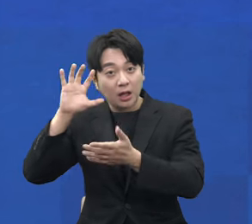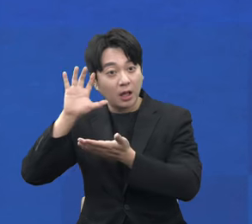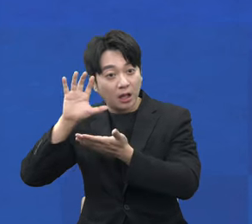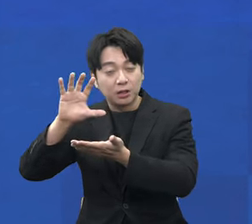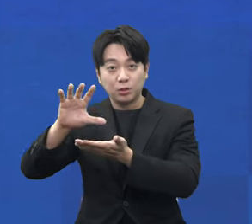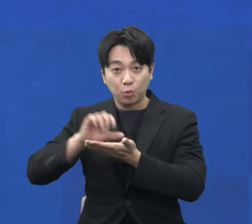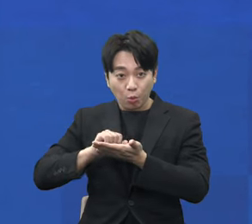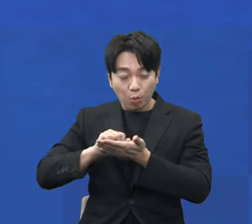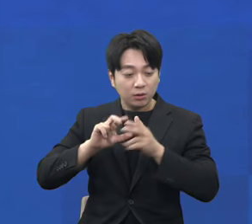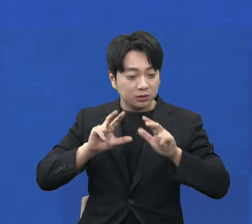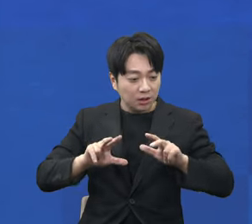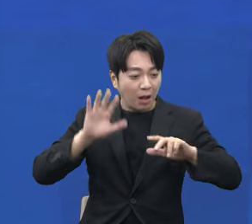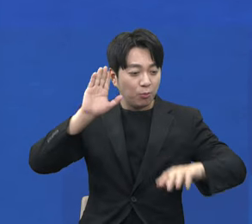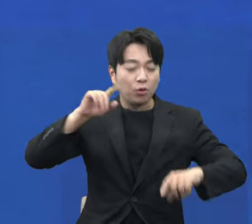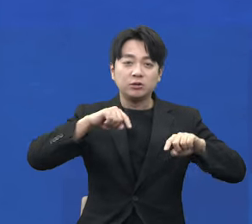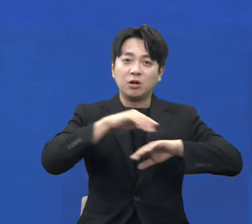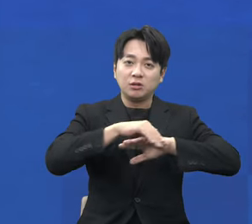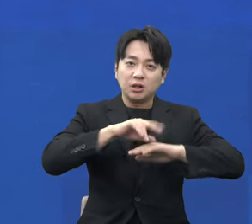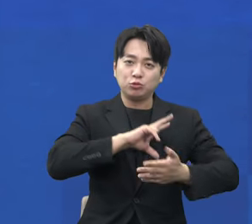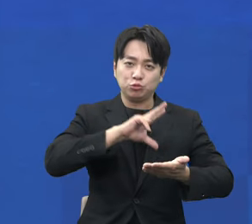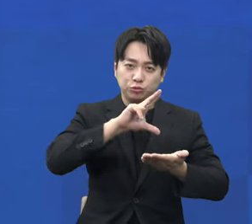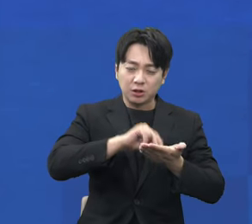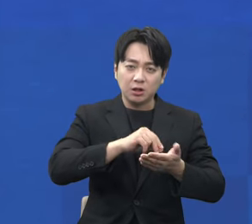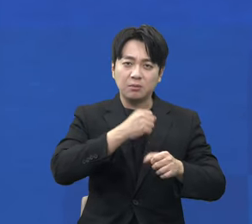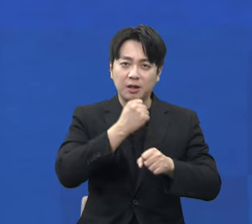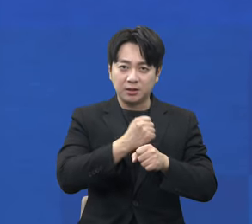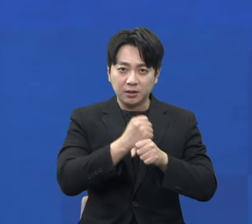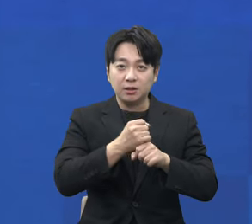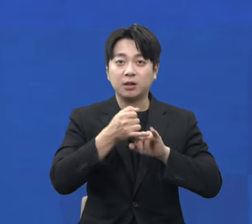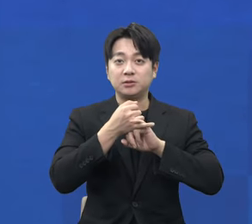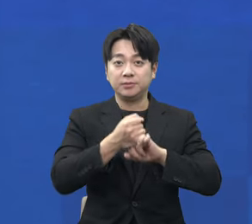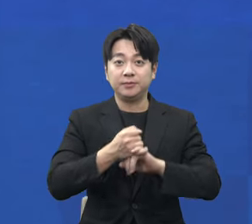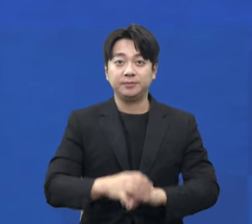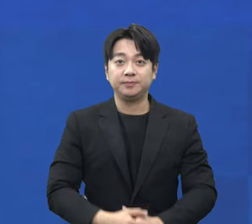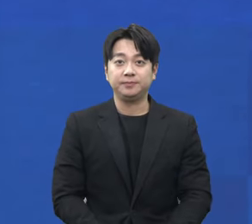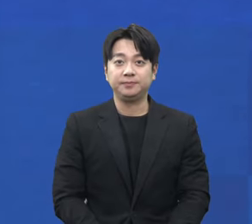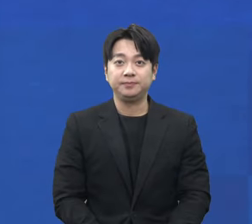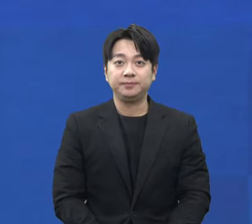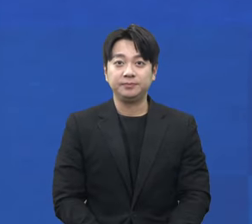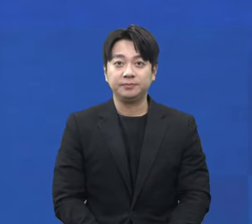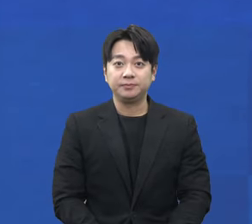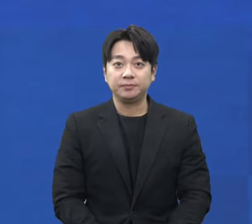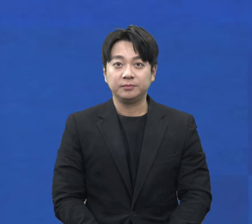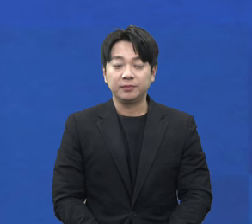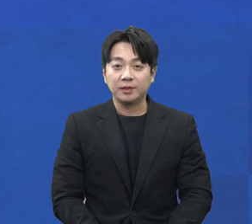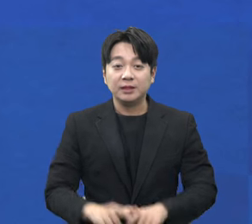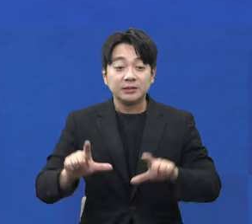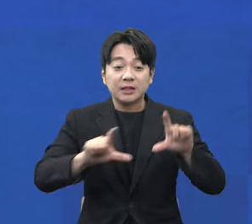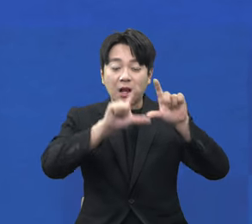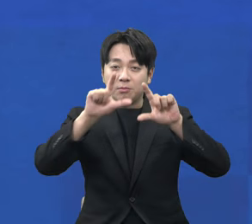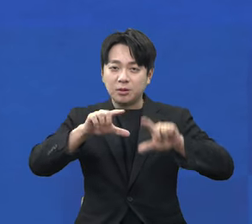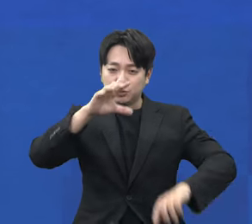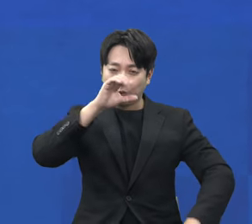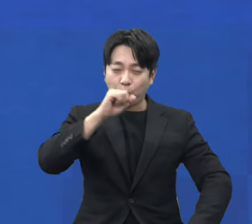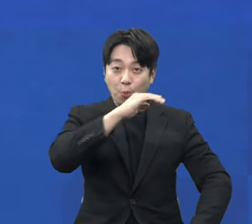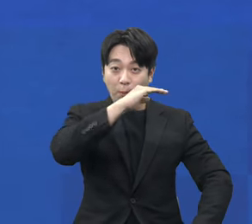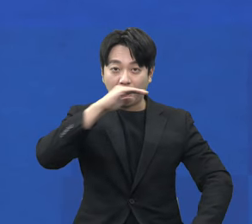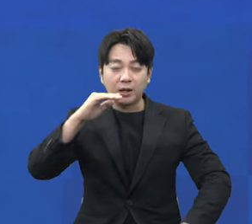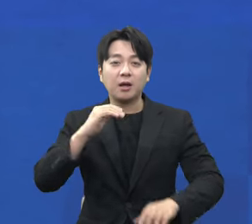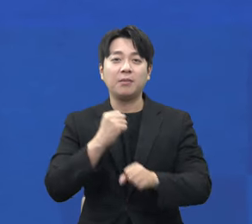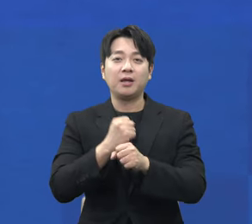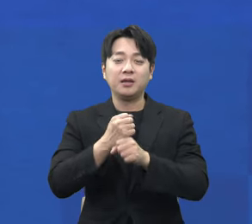청년들의 현실속에서 담론을 만들어내겠습니다 내 삶을 제대로 바꿀 수 있는 정당 오직 더불어